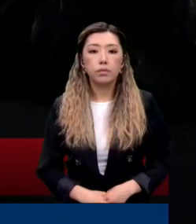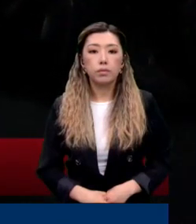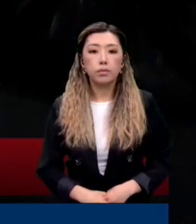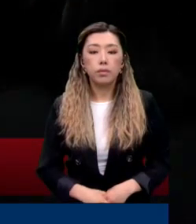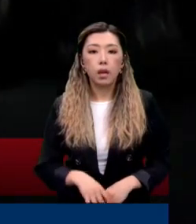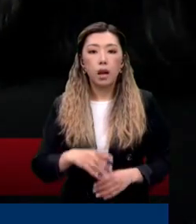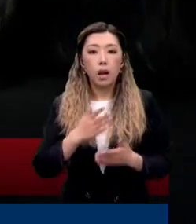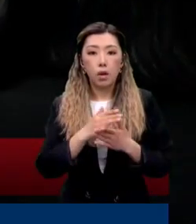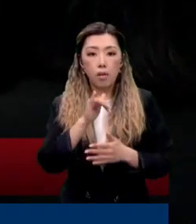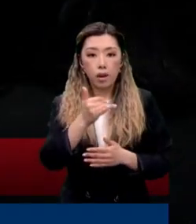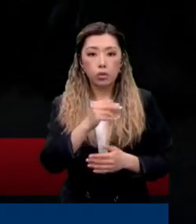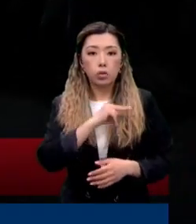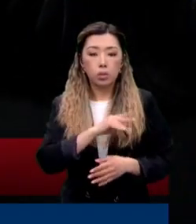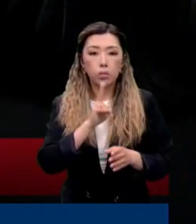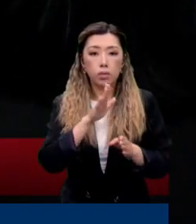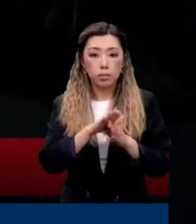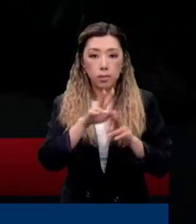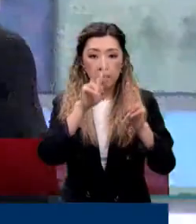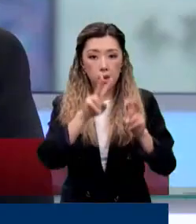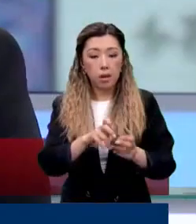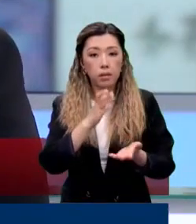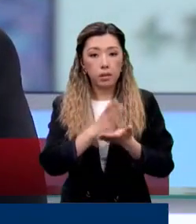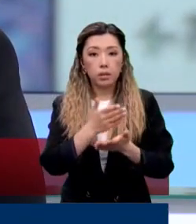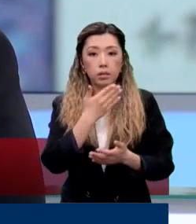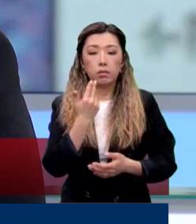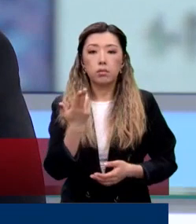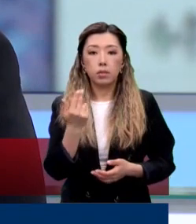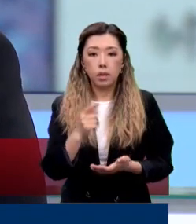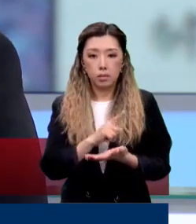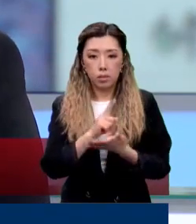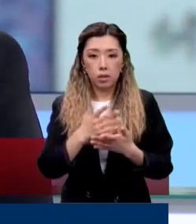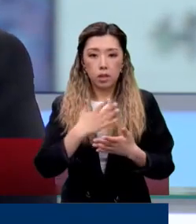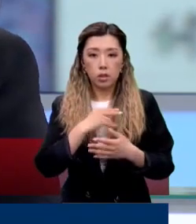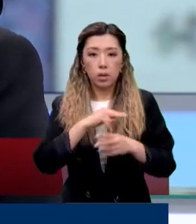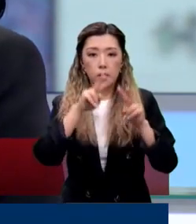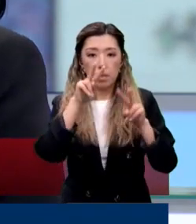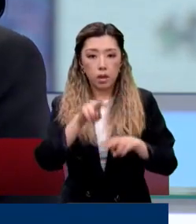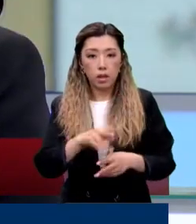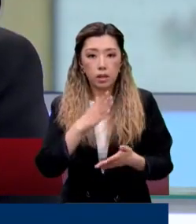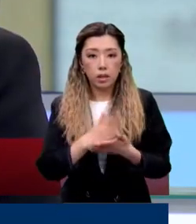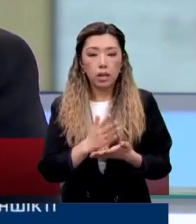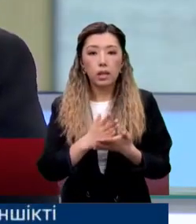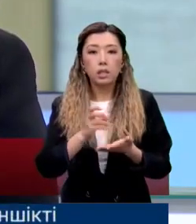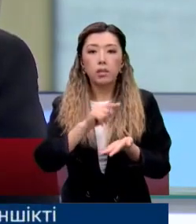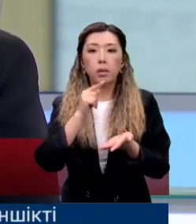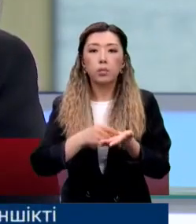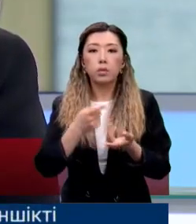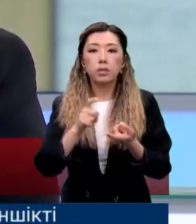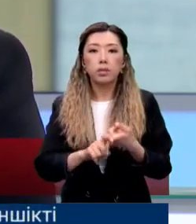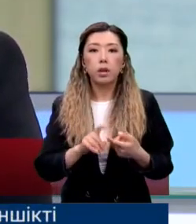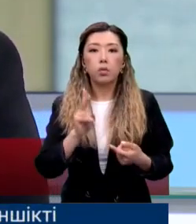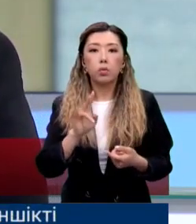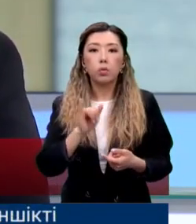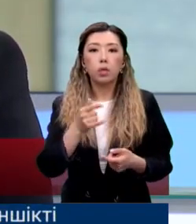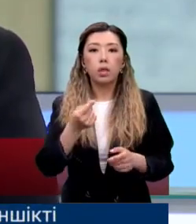мониторят? Обязательно. Мы просто могут возникнуть вопросы, почему нет пока информации о том,